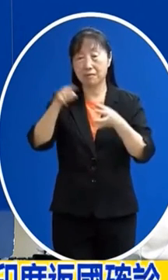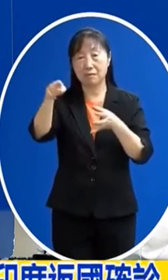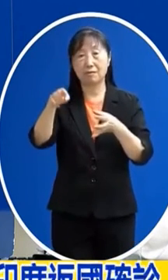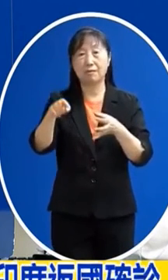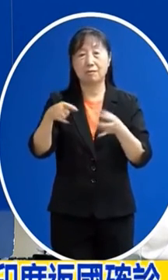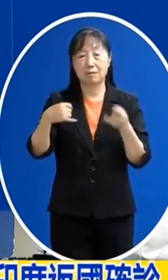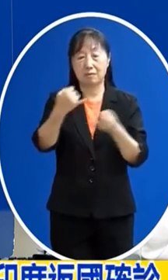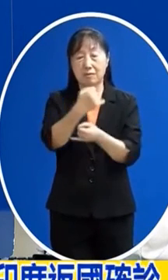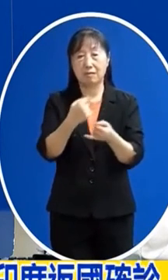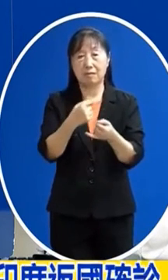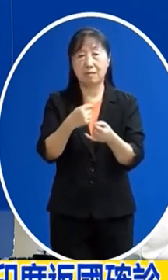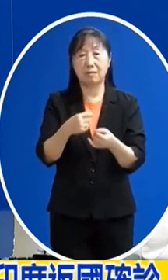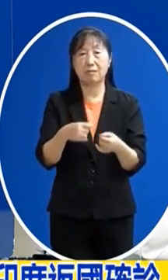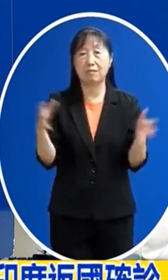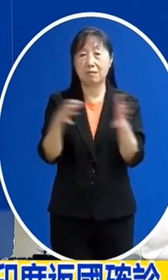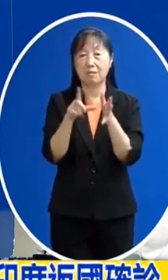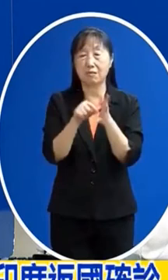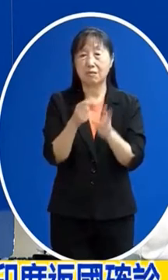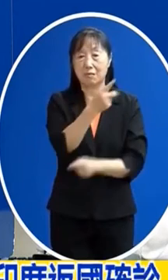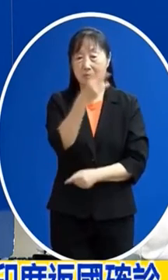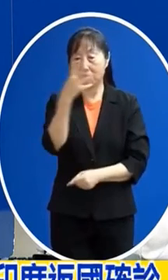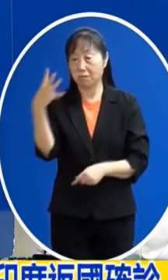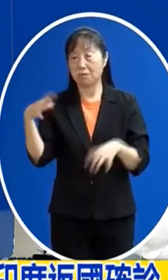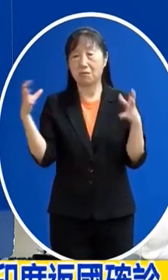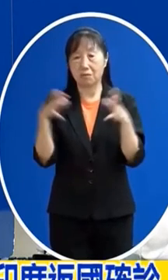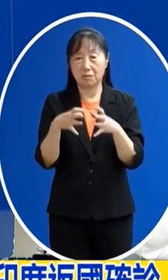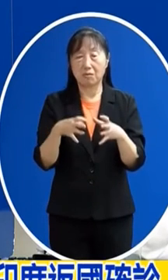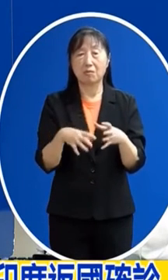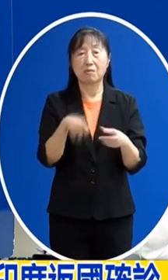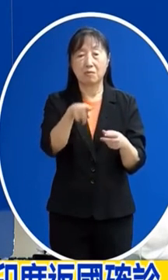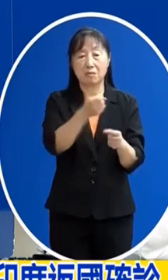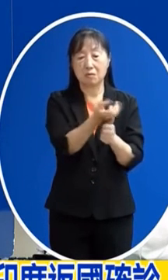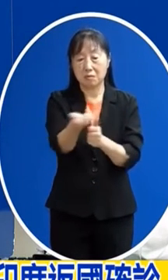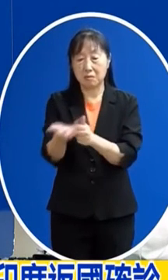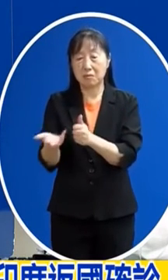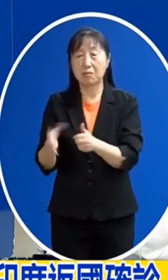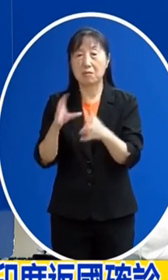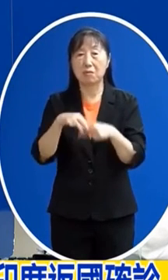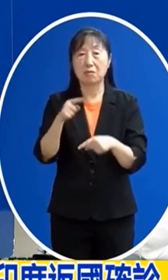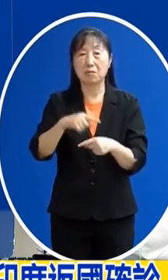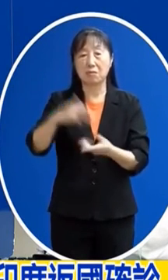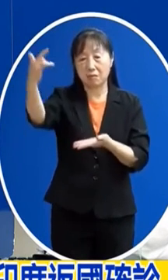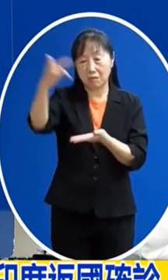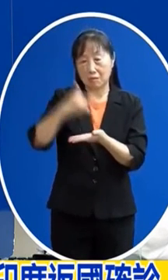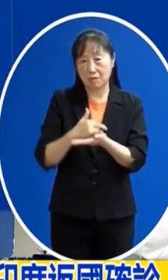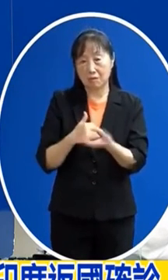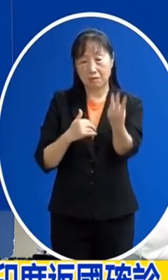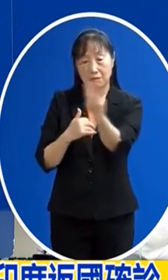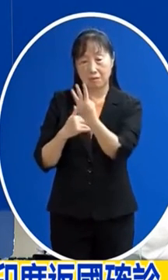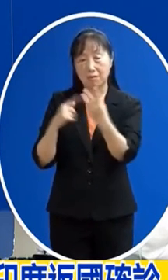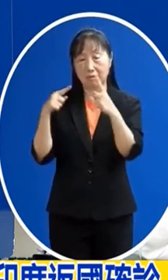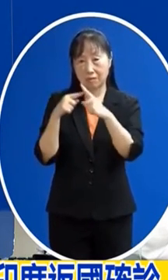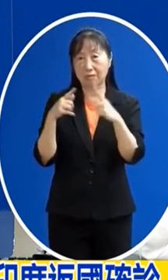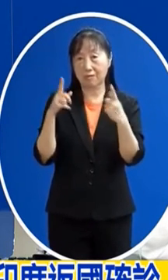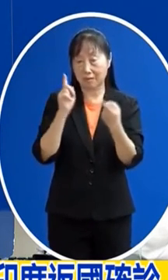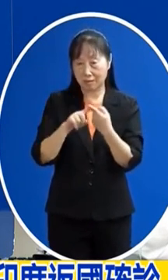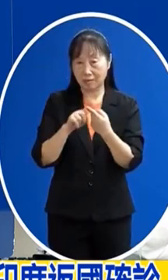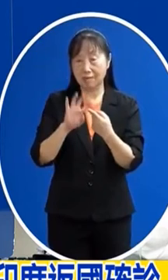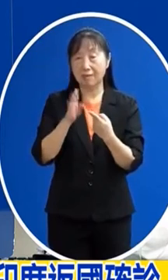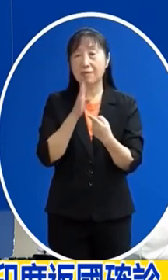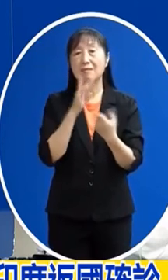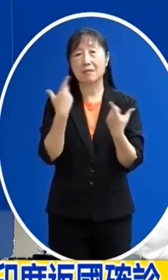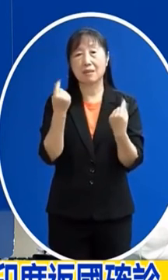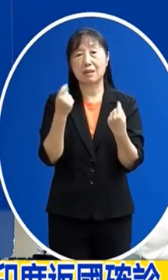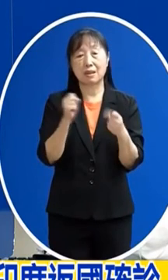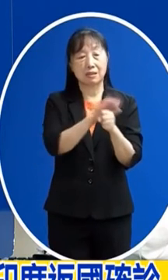多病毒的同时在流行哦，所以来源不同的时候就可能虽然说同行的一家亲友都有可能还是感